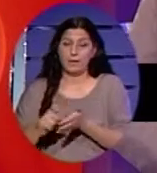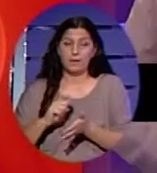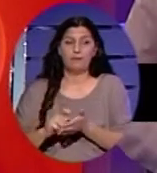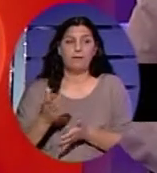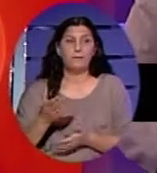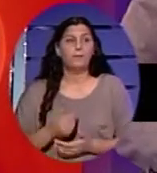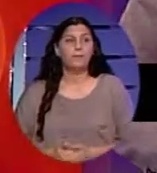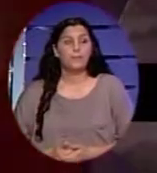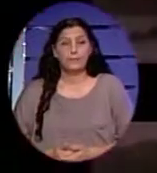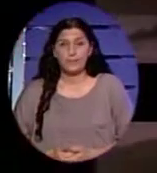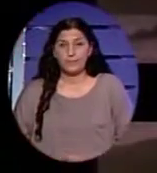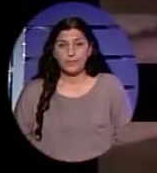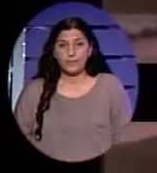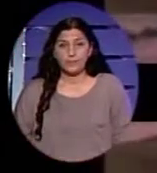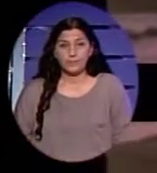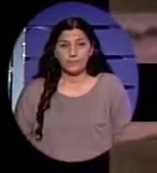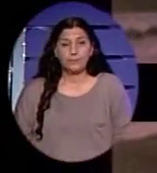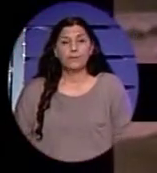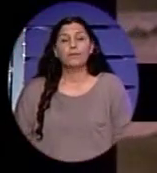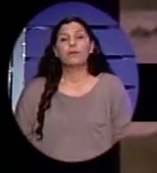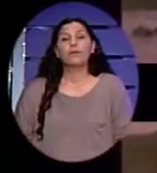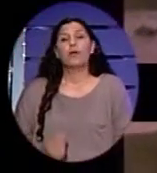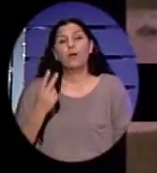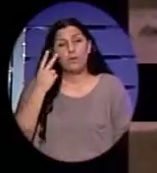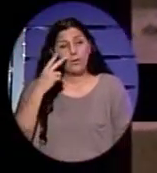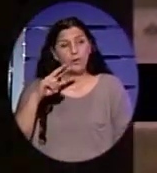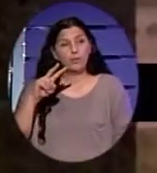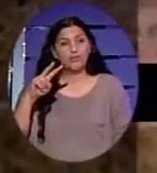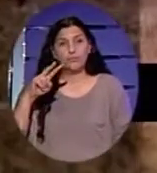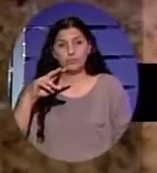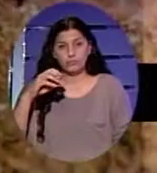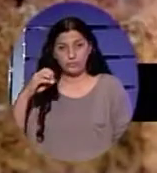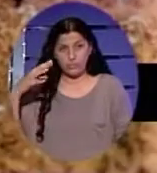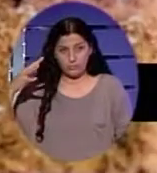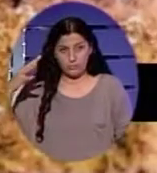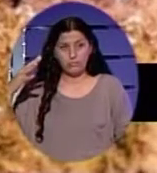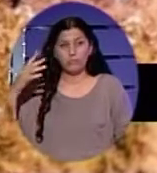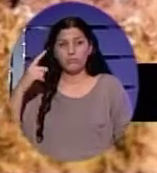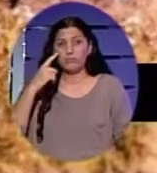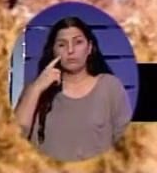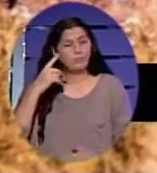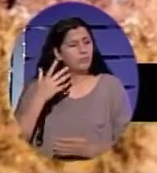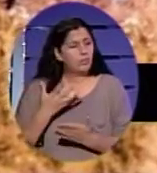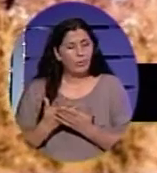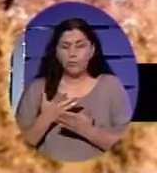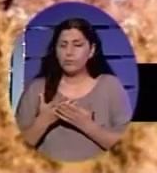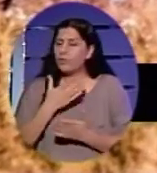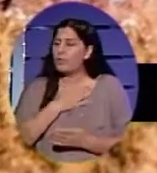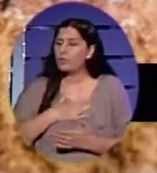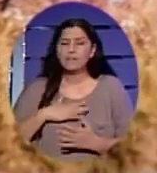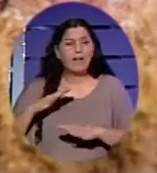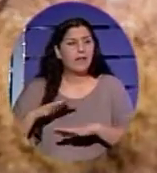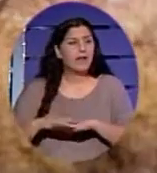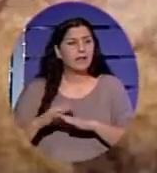בן שושן. הרמתי ראשי לשמי הבוקר הצלולים. הנוכחות שלו מוחשית, אני רוצה לגעת במוות,